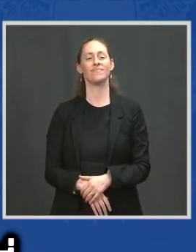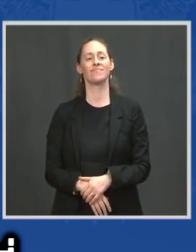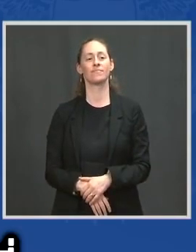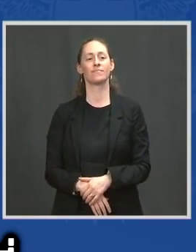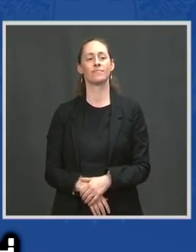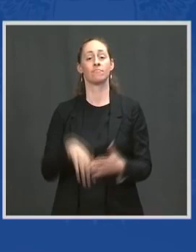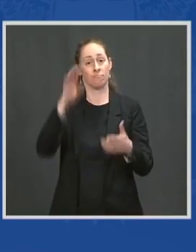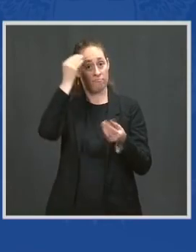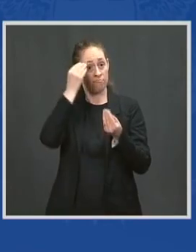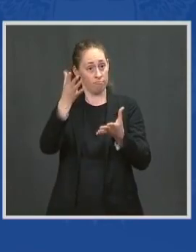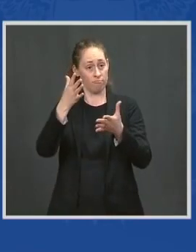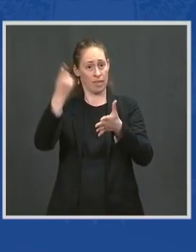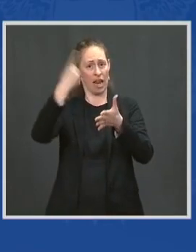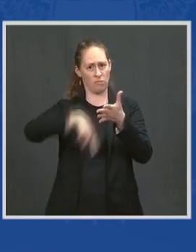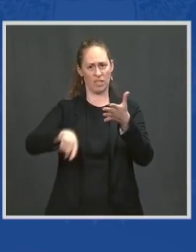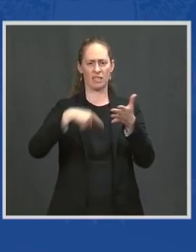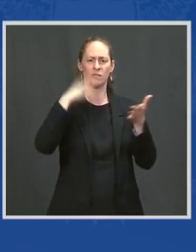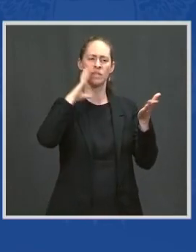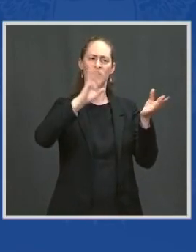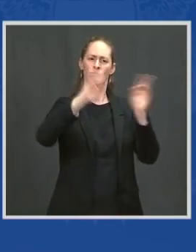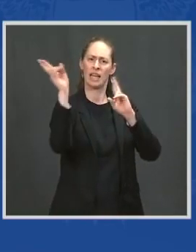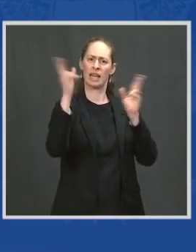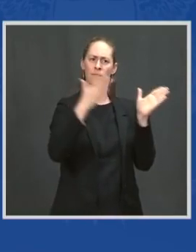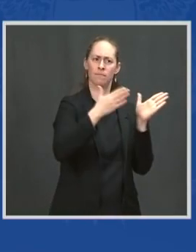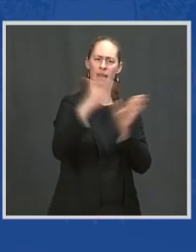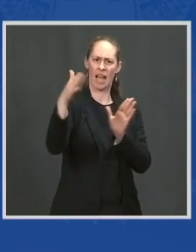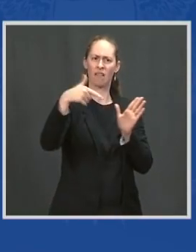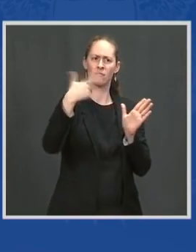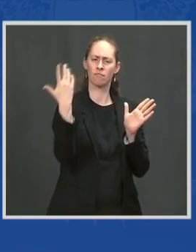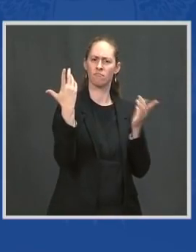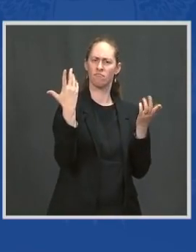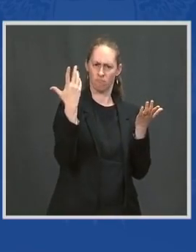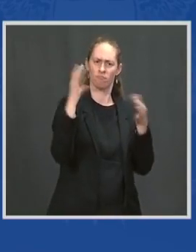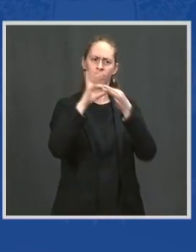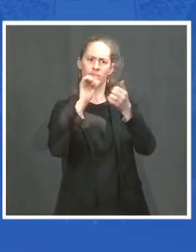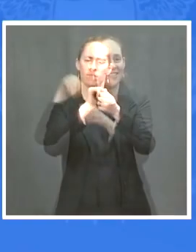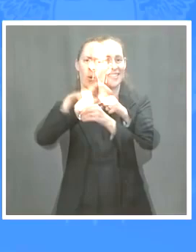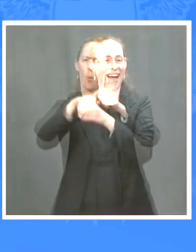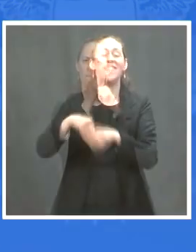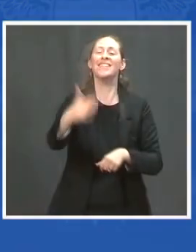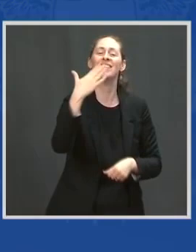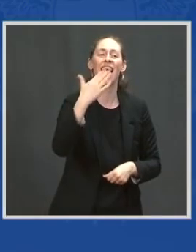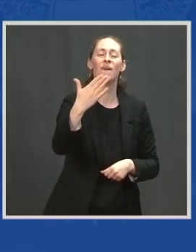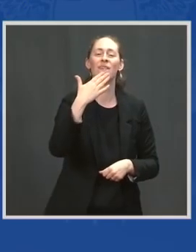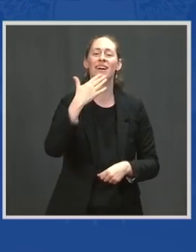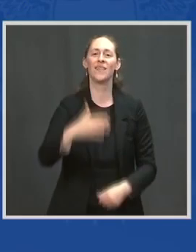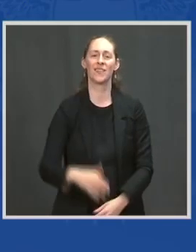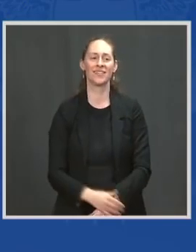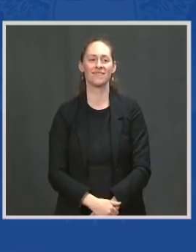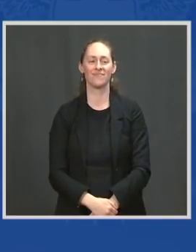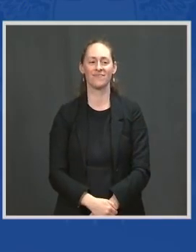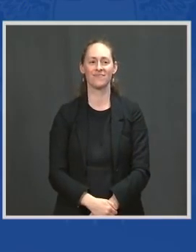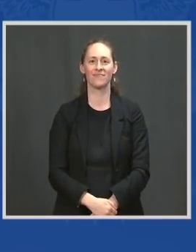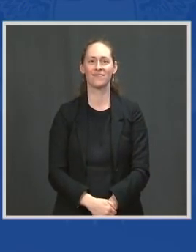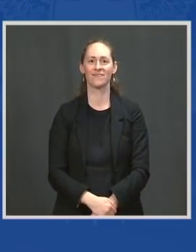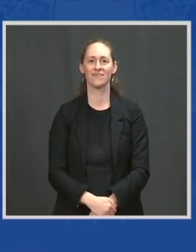นครบแล้วสามารถใช้ชีวิตในที่สาธารณะแบบไม่ต้องสวมหน้ากากอนามัยได้อีกครั้งโดยไบเดนซึ่งฉีดวัคซีนครบ